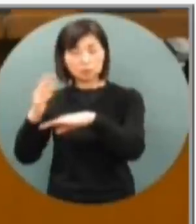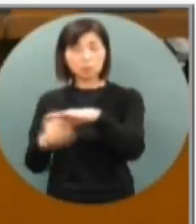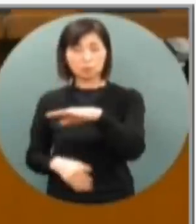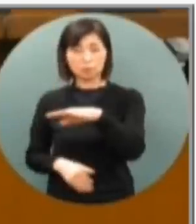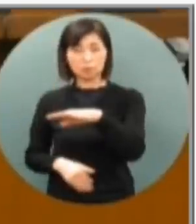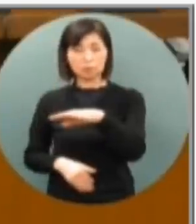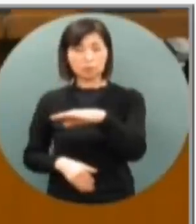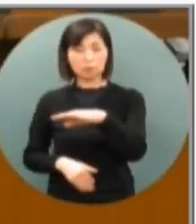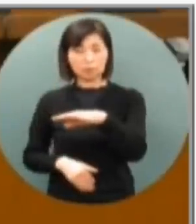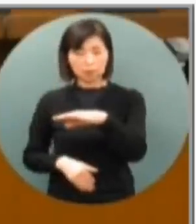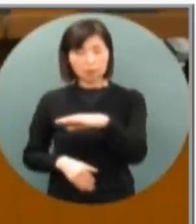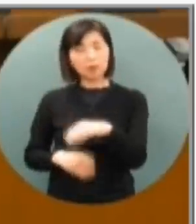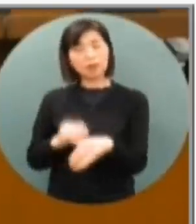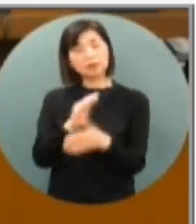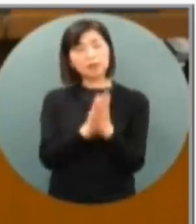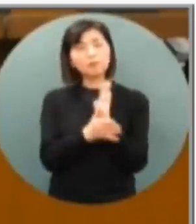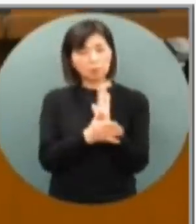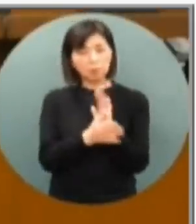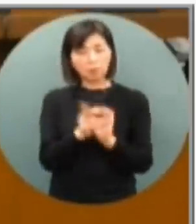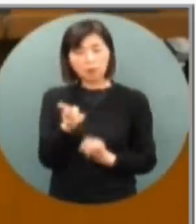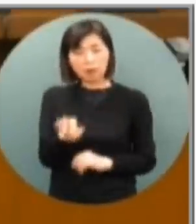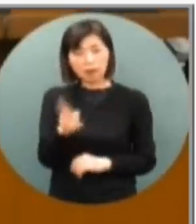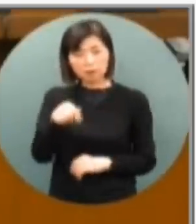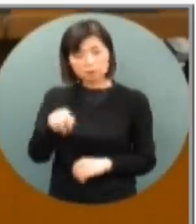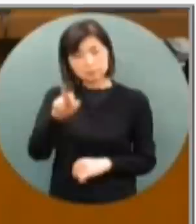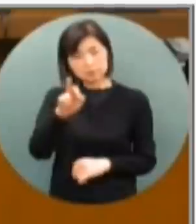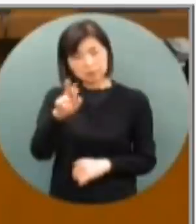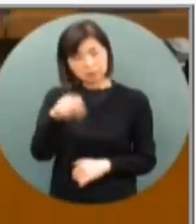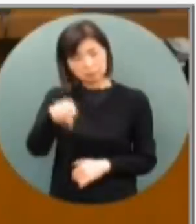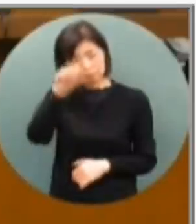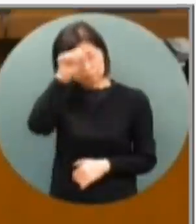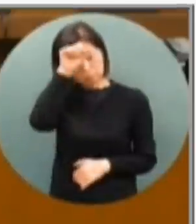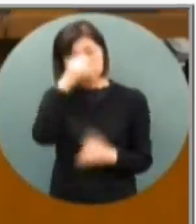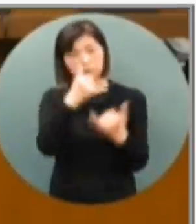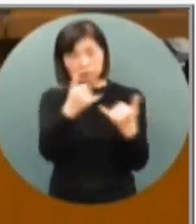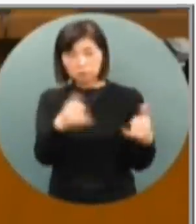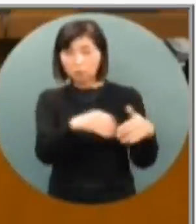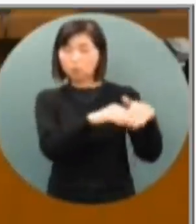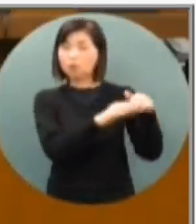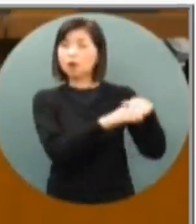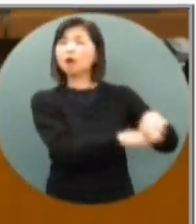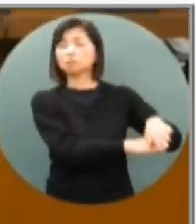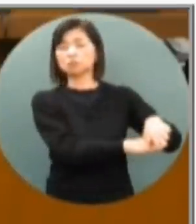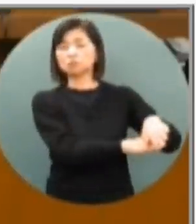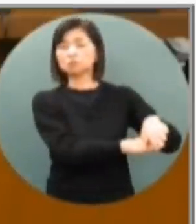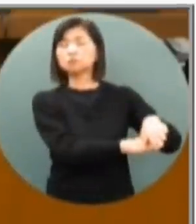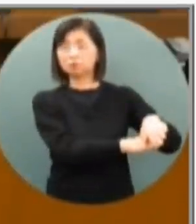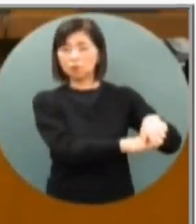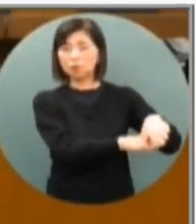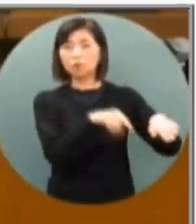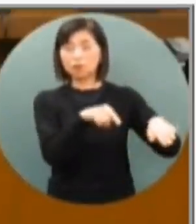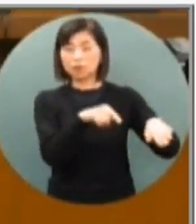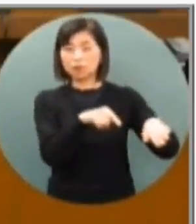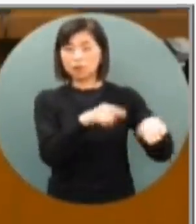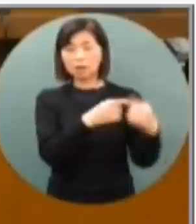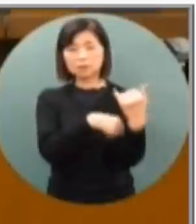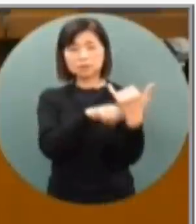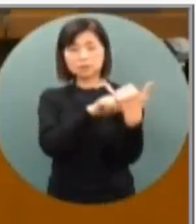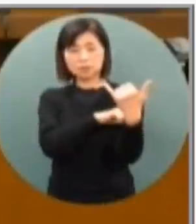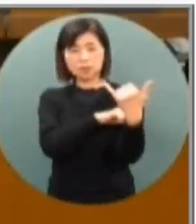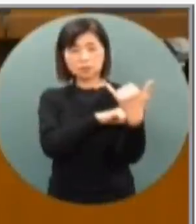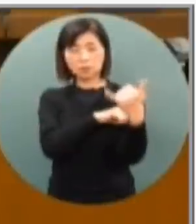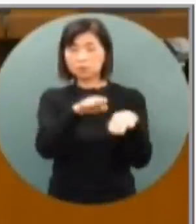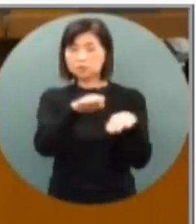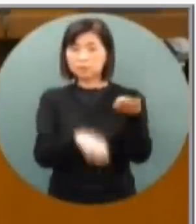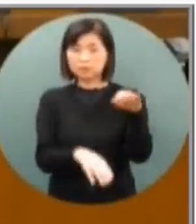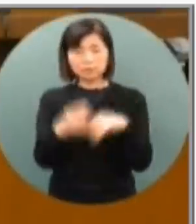して、いくと、そしてそれが、結果として大きな人権上の差別